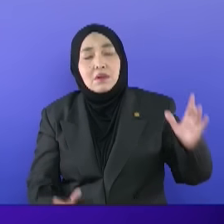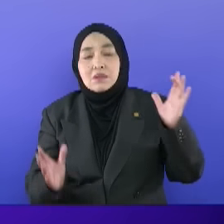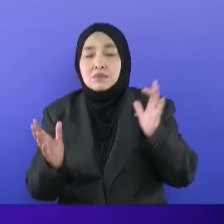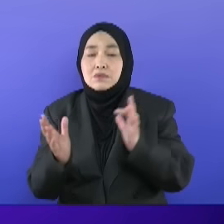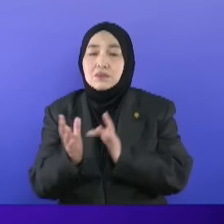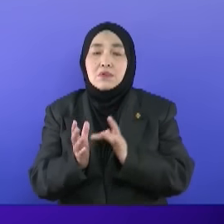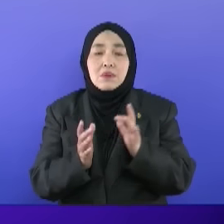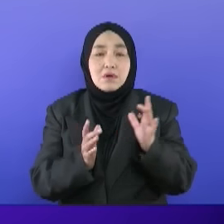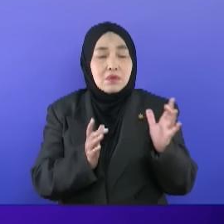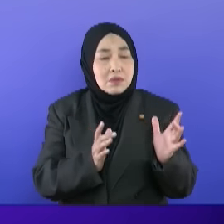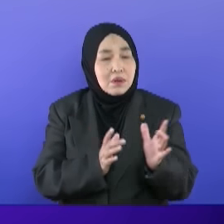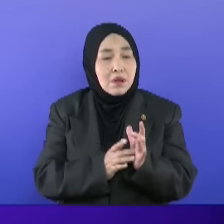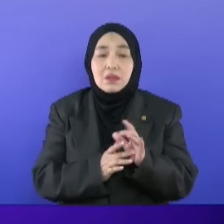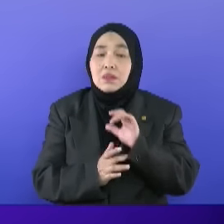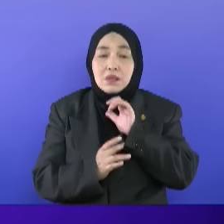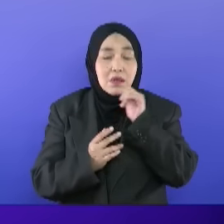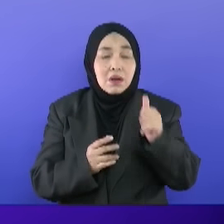yahudu